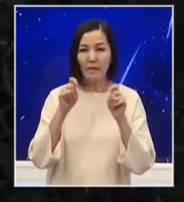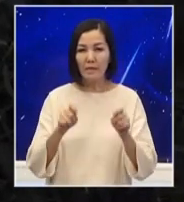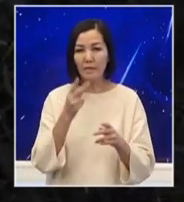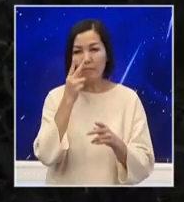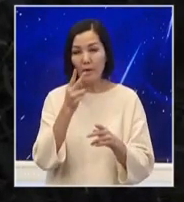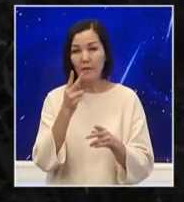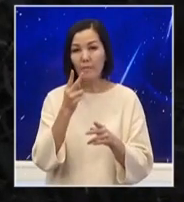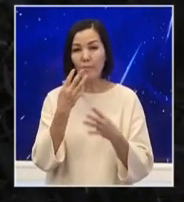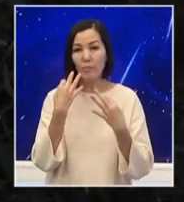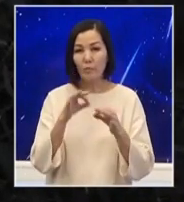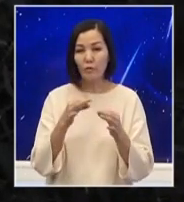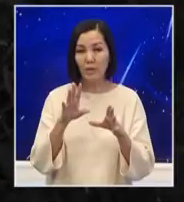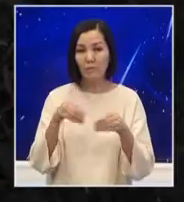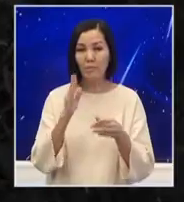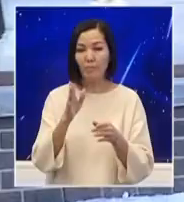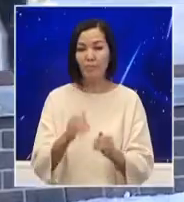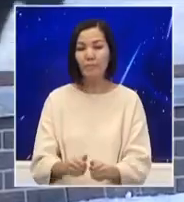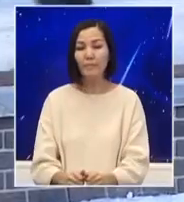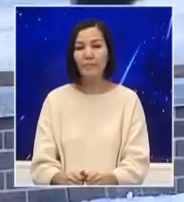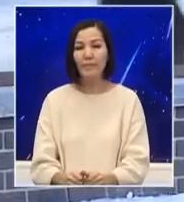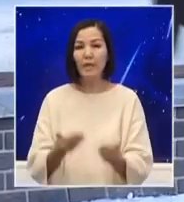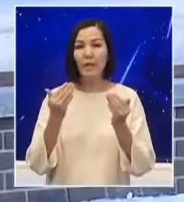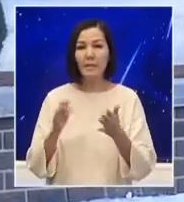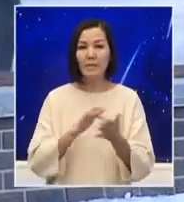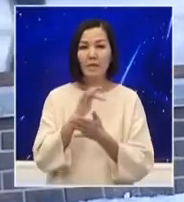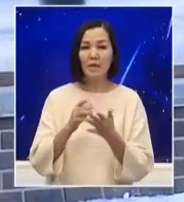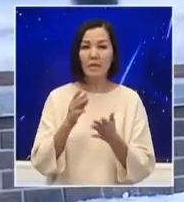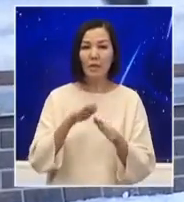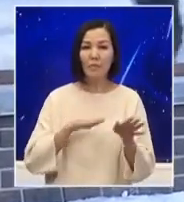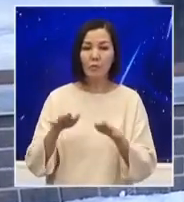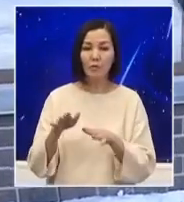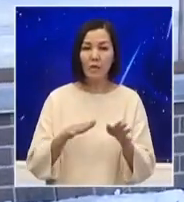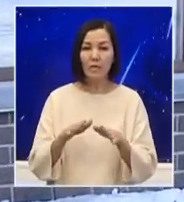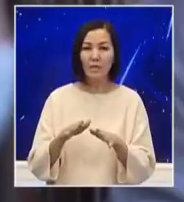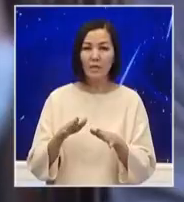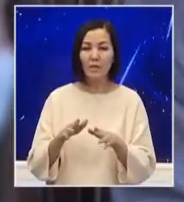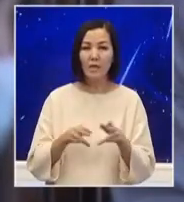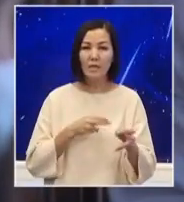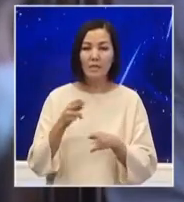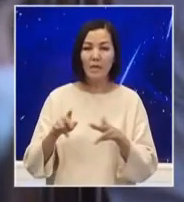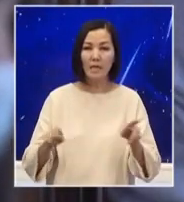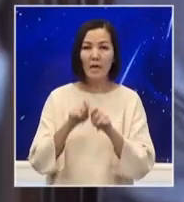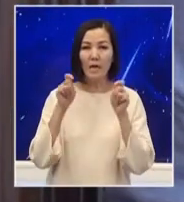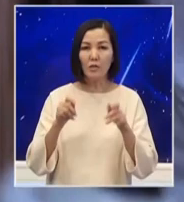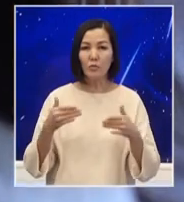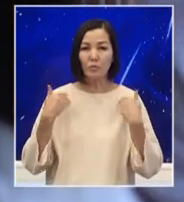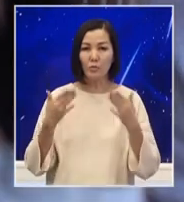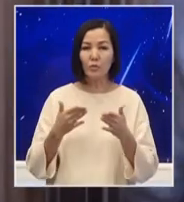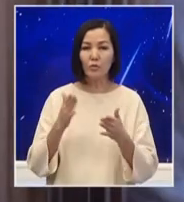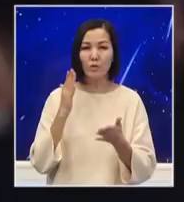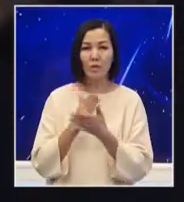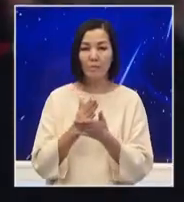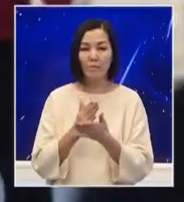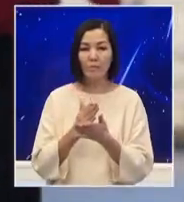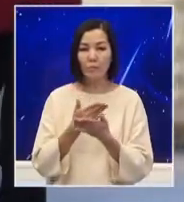беріп, содан кейін рұқсат береміз. Әзірге қалада мұз айдынын құйып, сырғанақ алаңын ашу жайында ұсыныстар келіп